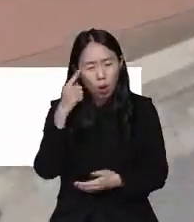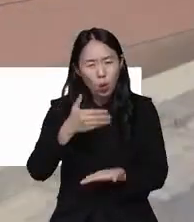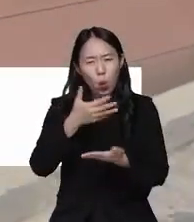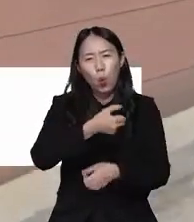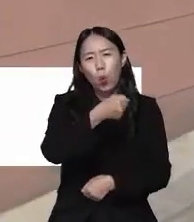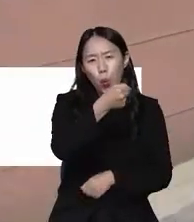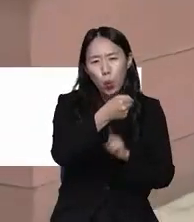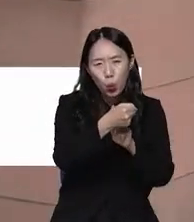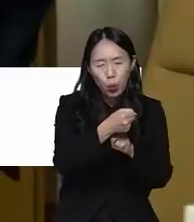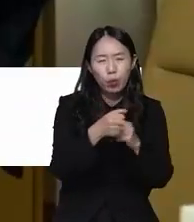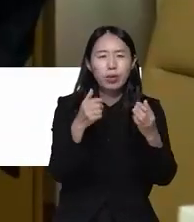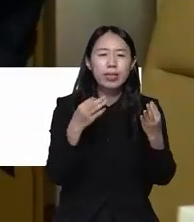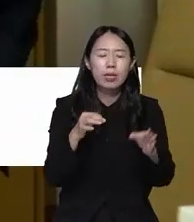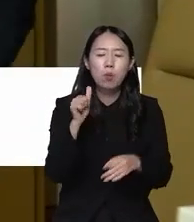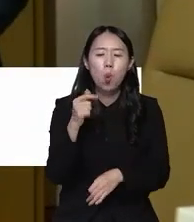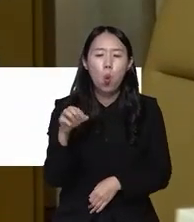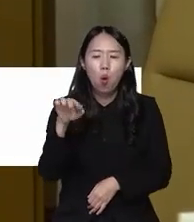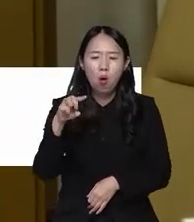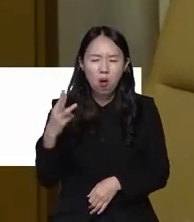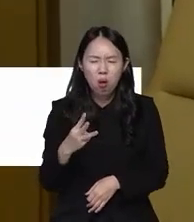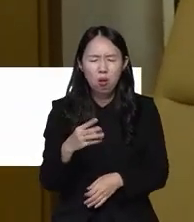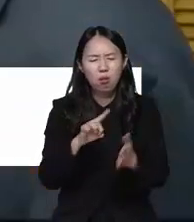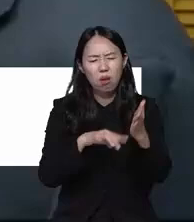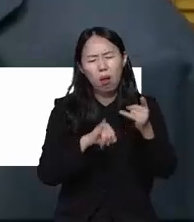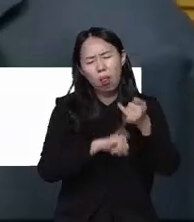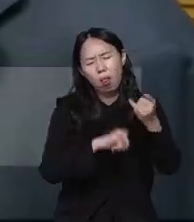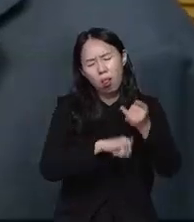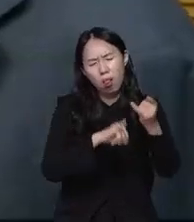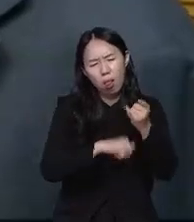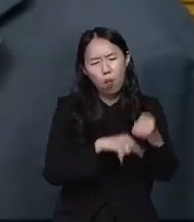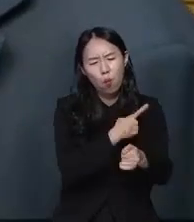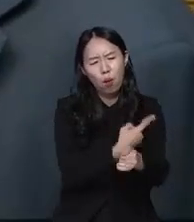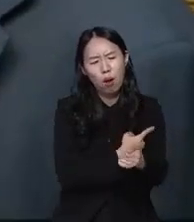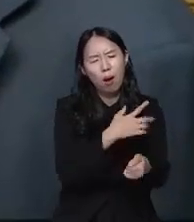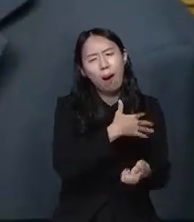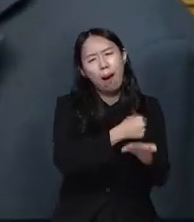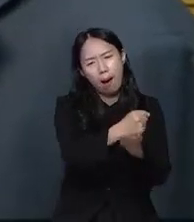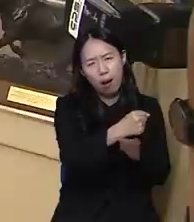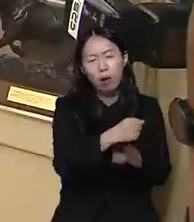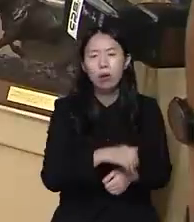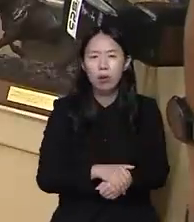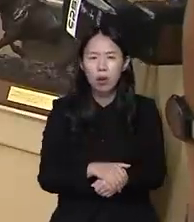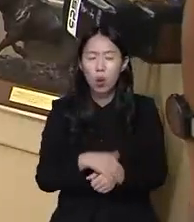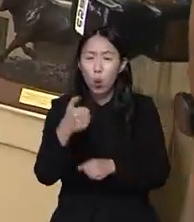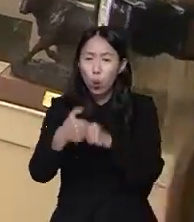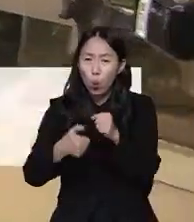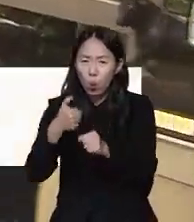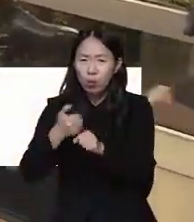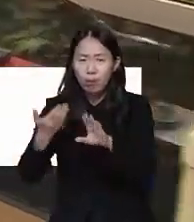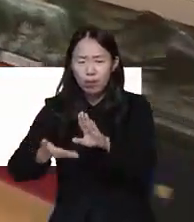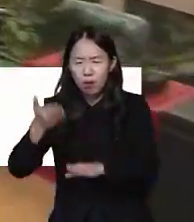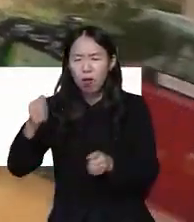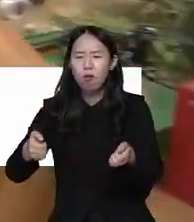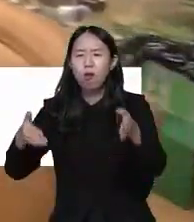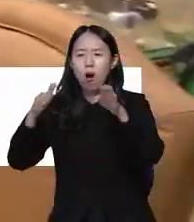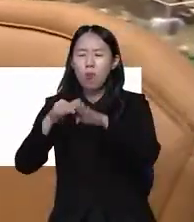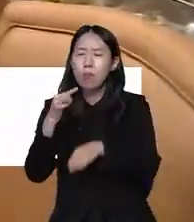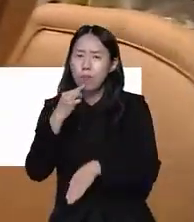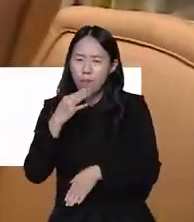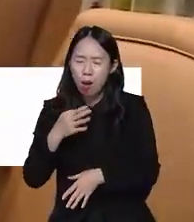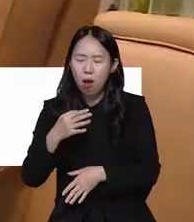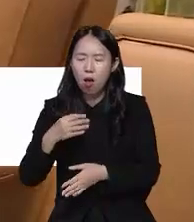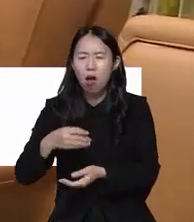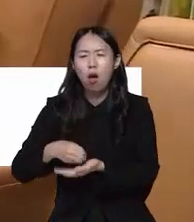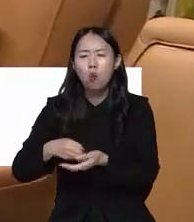전 의원이 상속세 체납 등으로 근저당이 잡혀 있었기 때문입니다. 여기에 50년 이상 건물만 문화재로 지정할